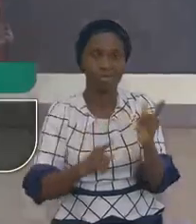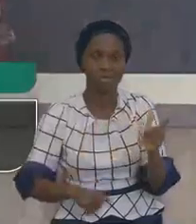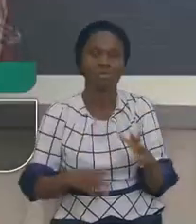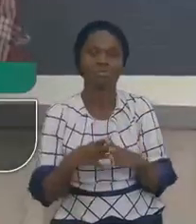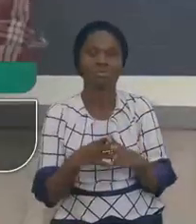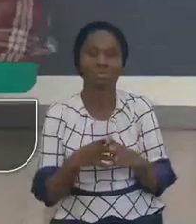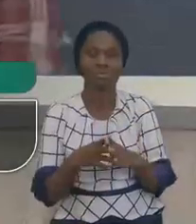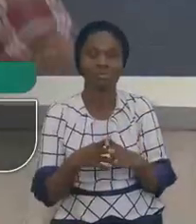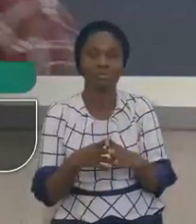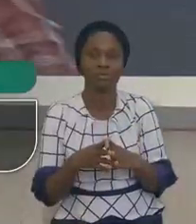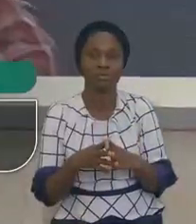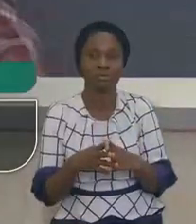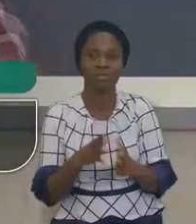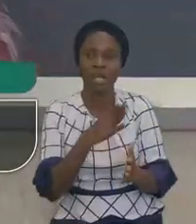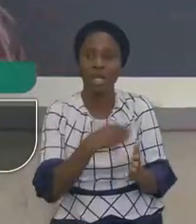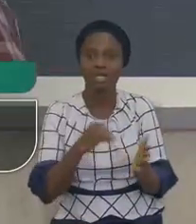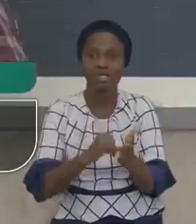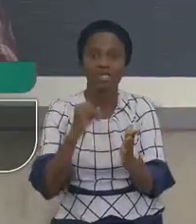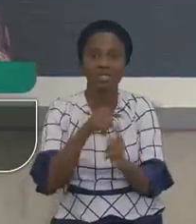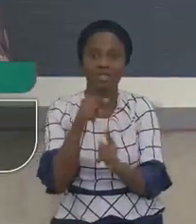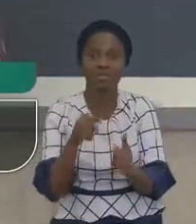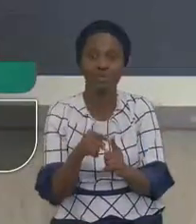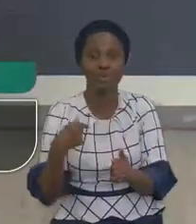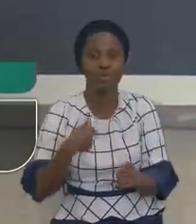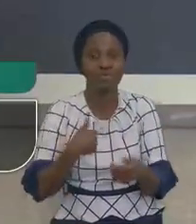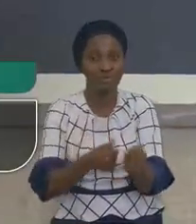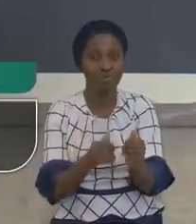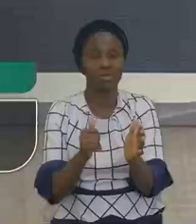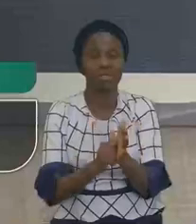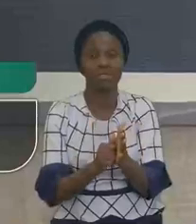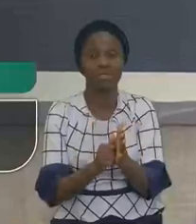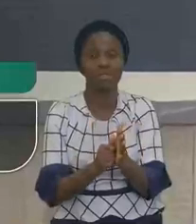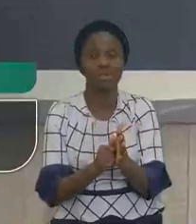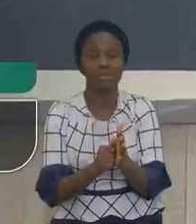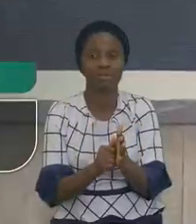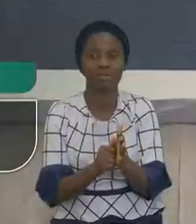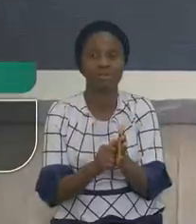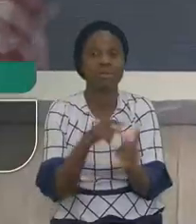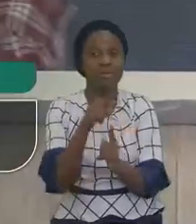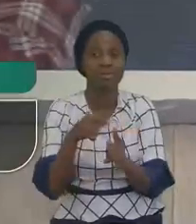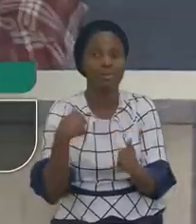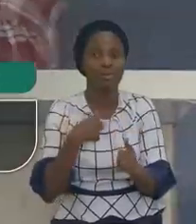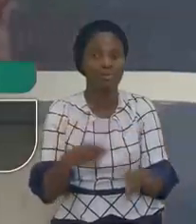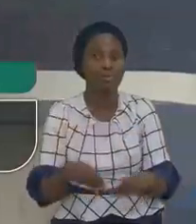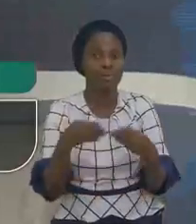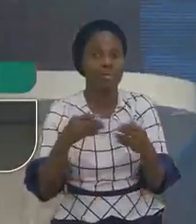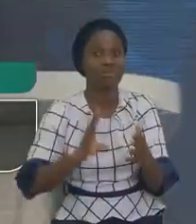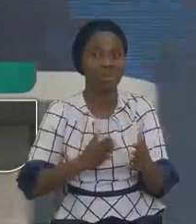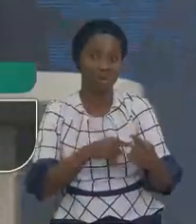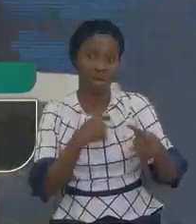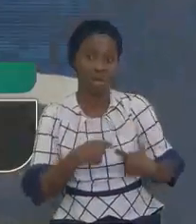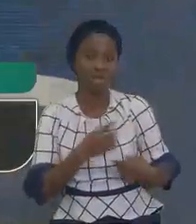Et c'est lorsque nous suivons de cette manière, quand nous donnons notre cœur, notre vie au Seigneur, pas à